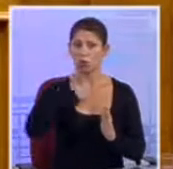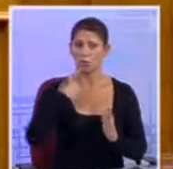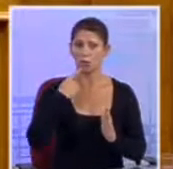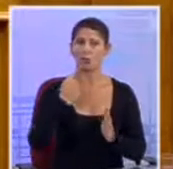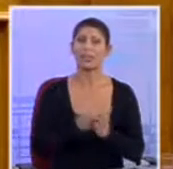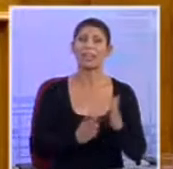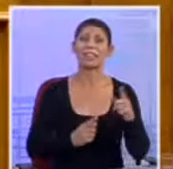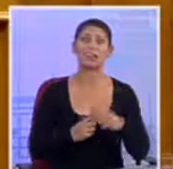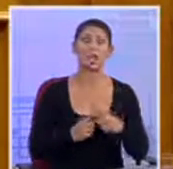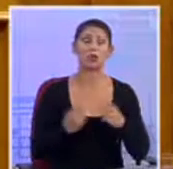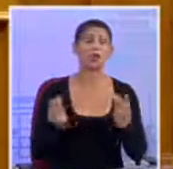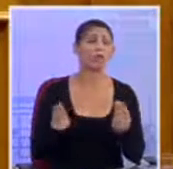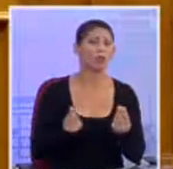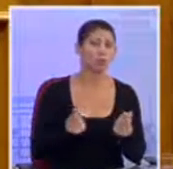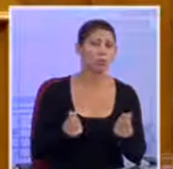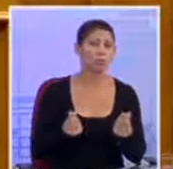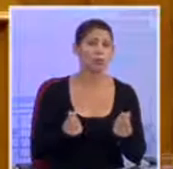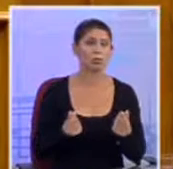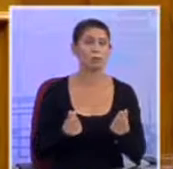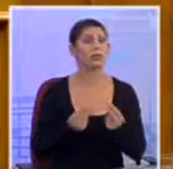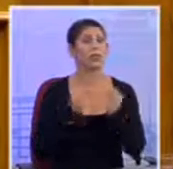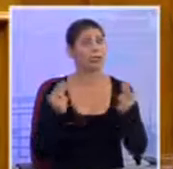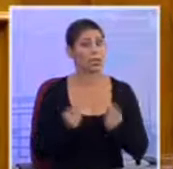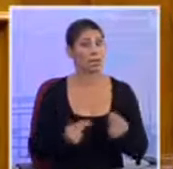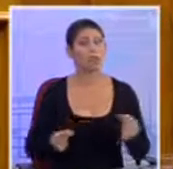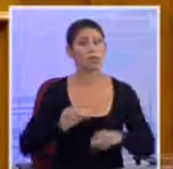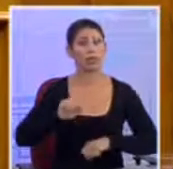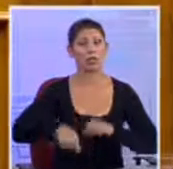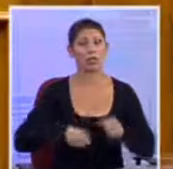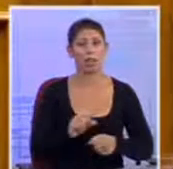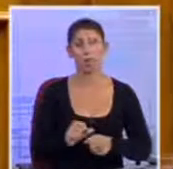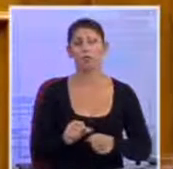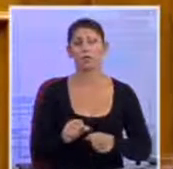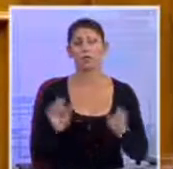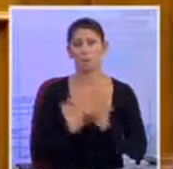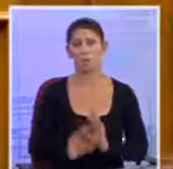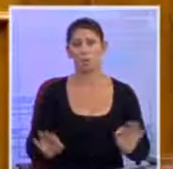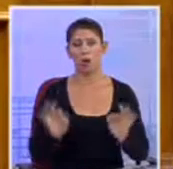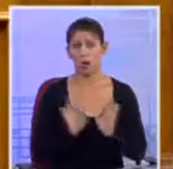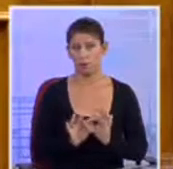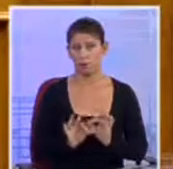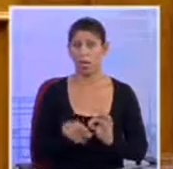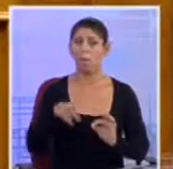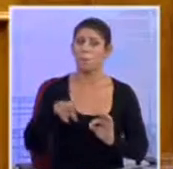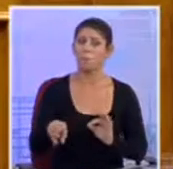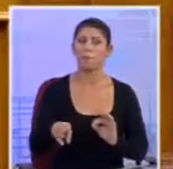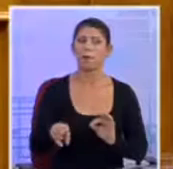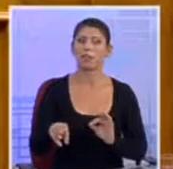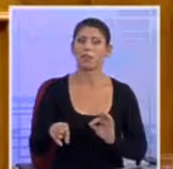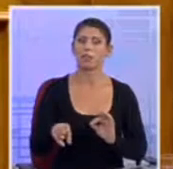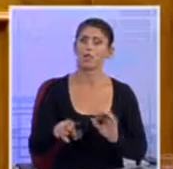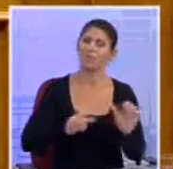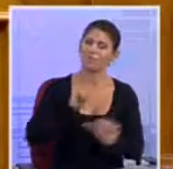των τεχνικών μέσων για την αποτελεσματικότερη δράση και πρόληψη μαζί με τον αναπροσανατολισμό